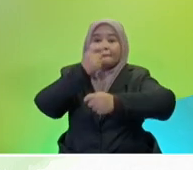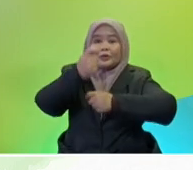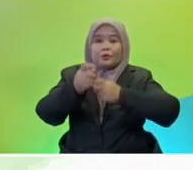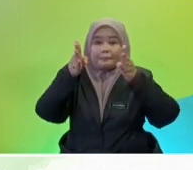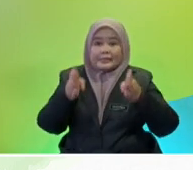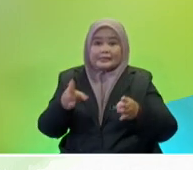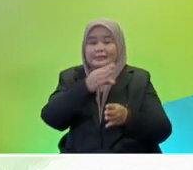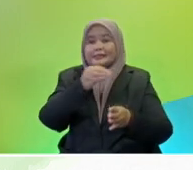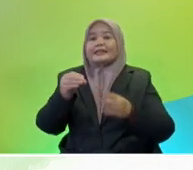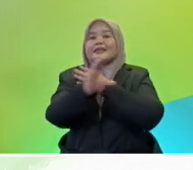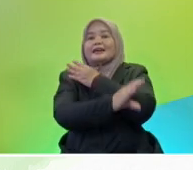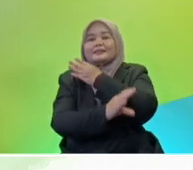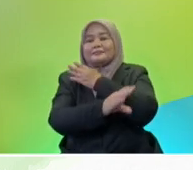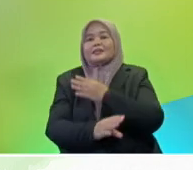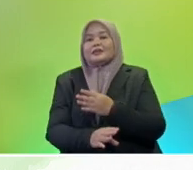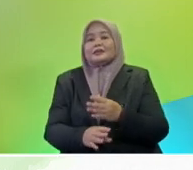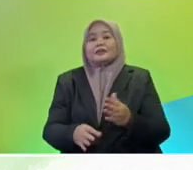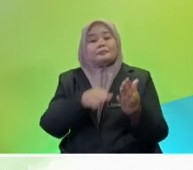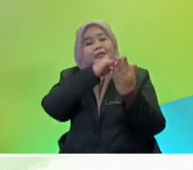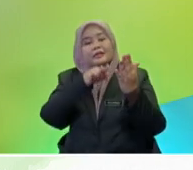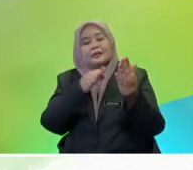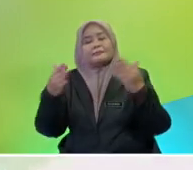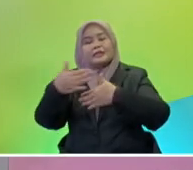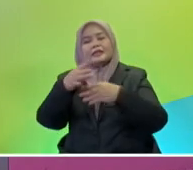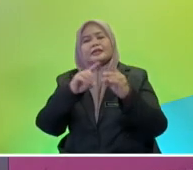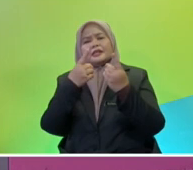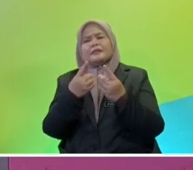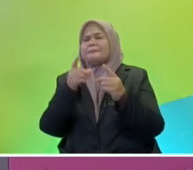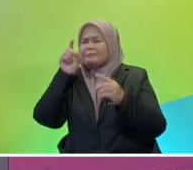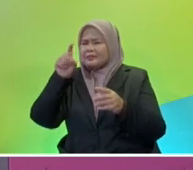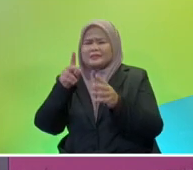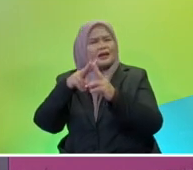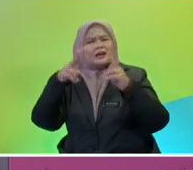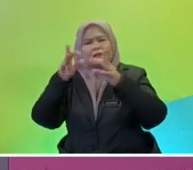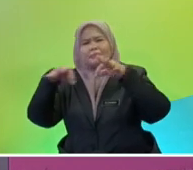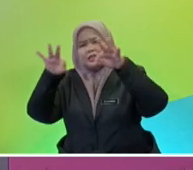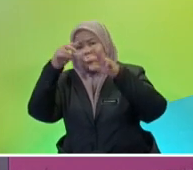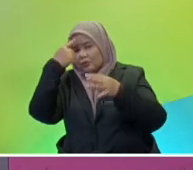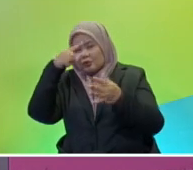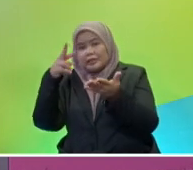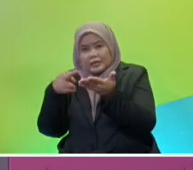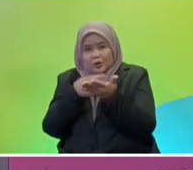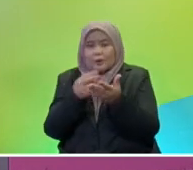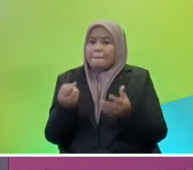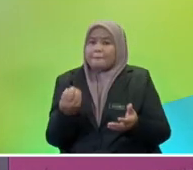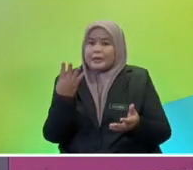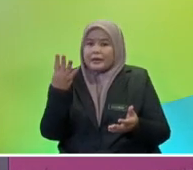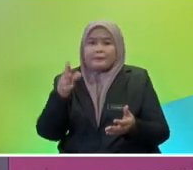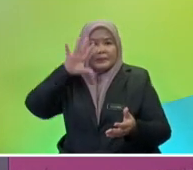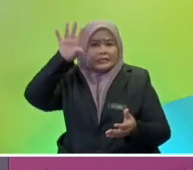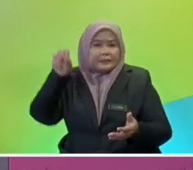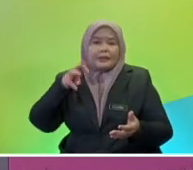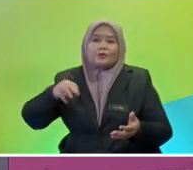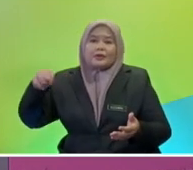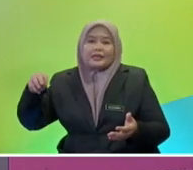dan negara jadi pencak silat ini cukup penting untuk kita disebutkan perkembangan pencapaian